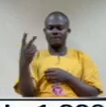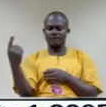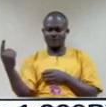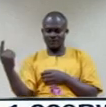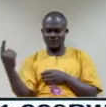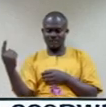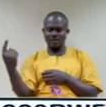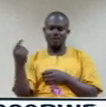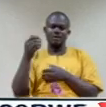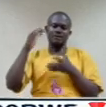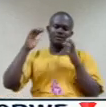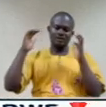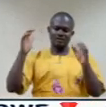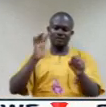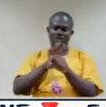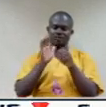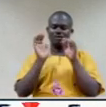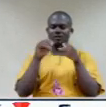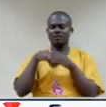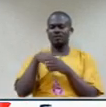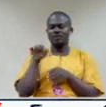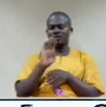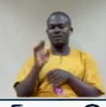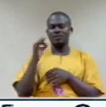2020-2021 ni nini ugereranyije na miliyari